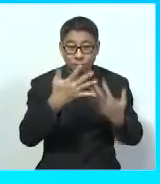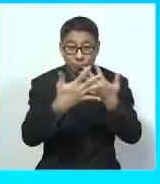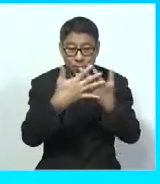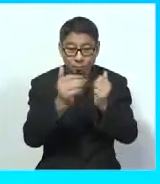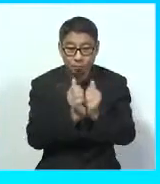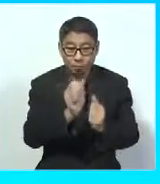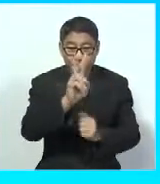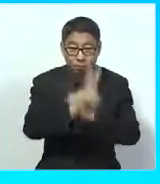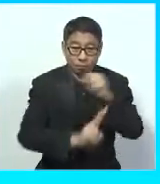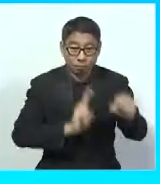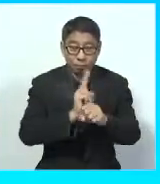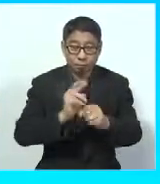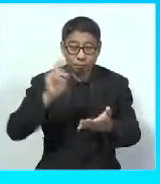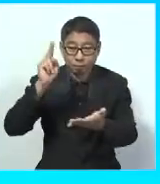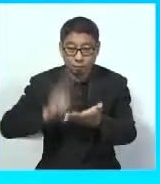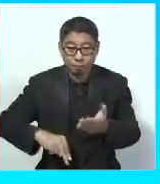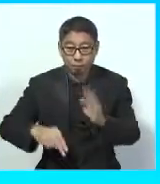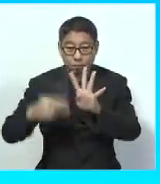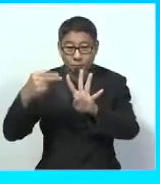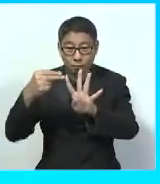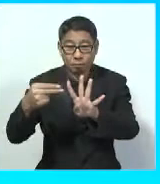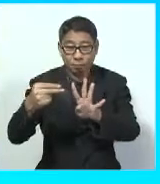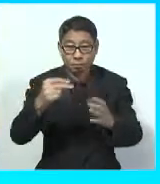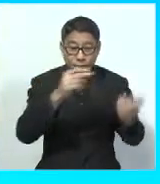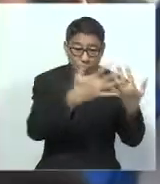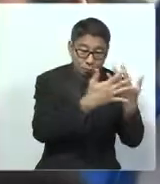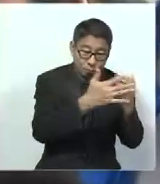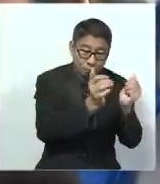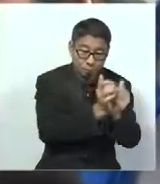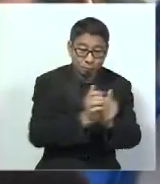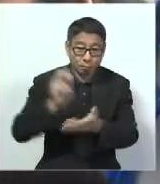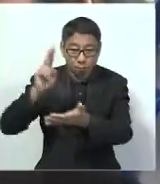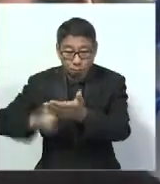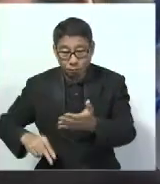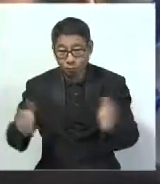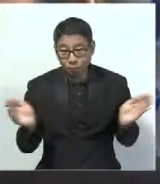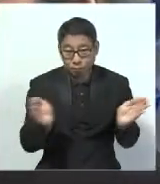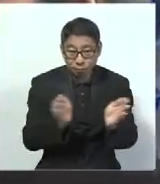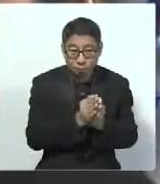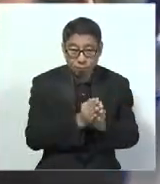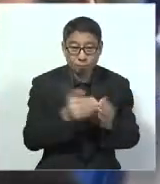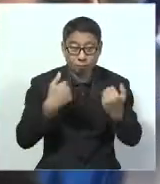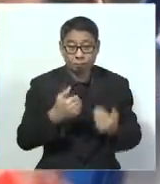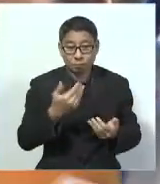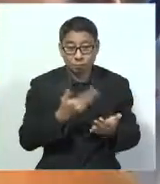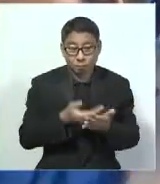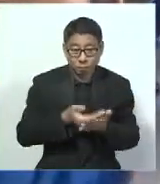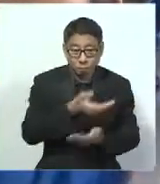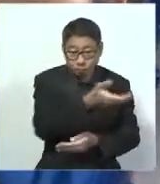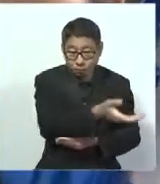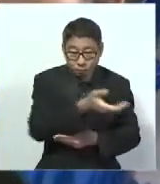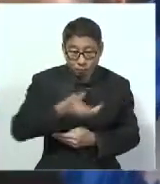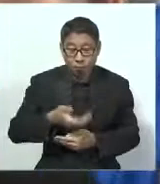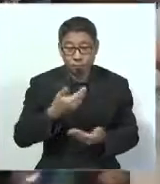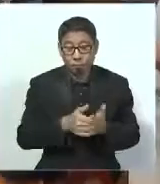คะโทษ2ปีปรับไม่เกิน 40,000 บาทหรือว่าทั้งจำทั้งปรับแล้วก็ยังสามารถเรียกค่าเสียหายได้รวมทั้งจะมี